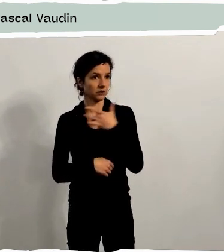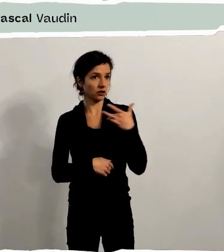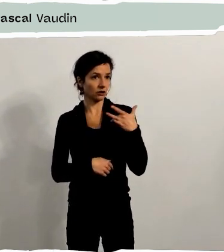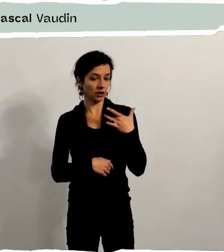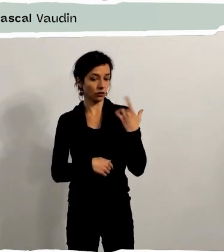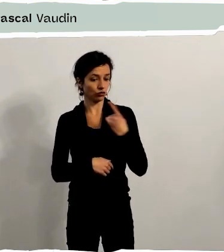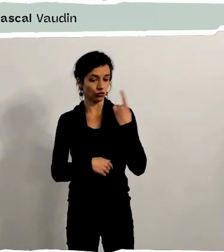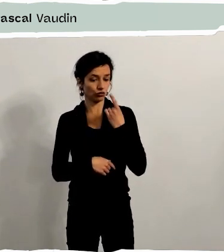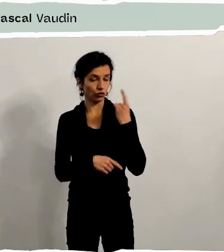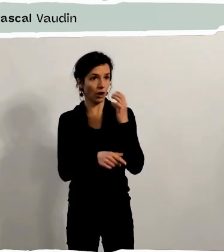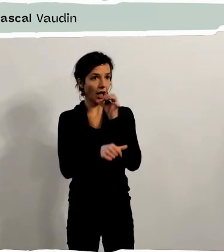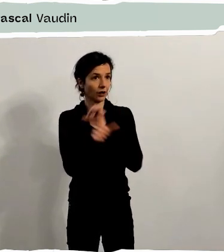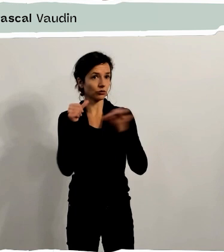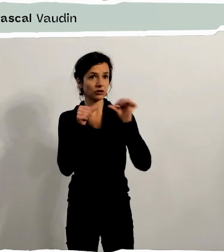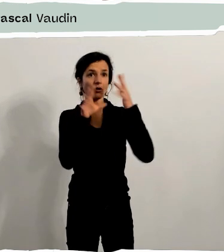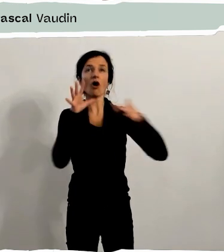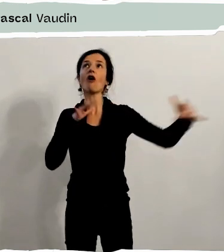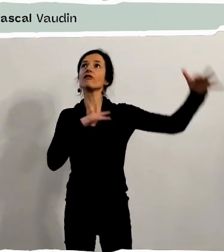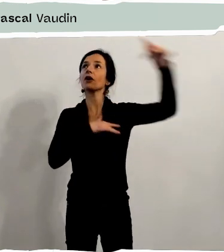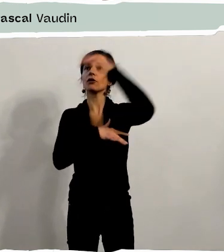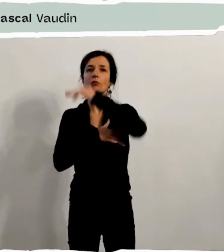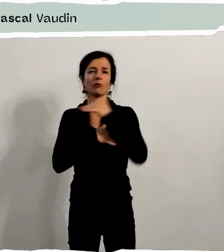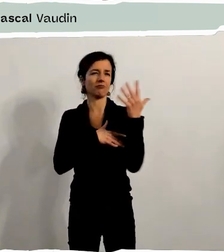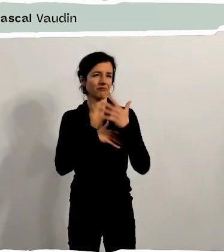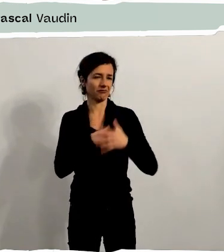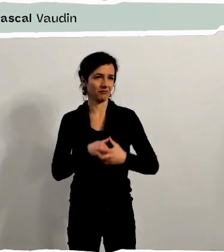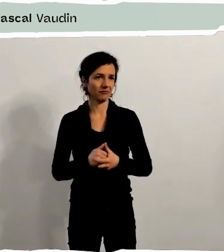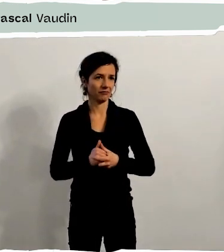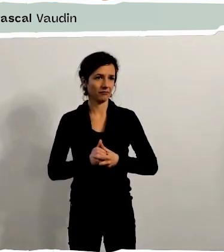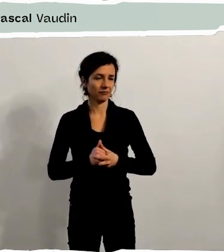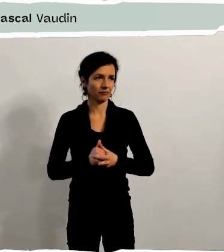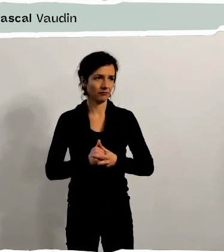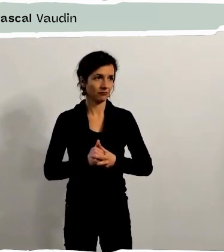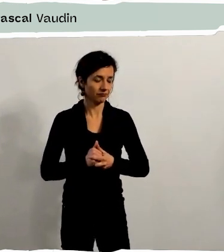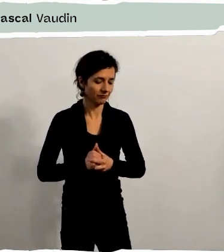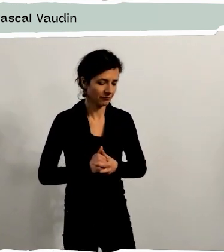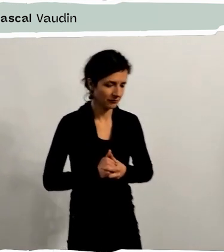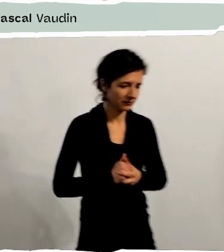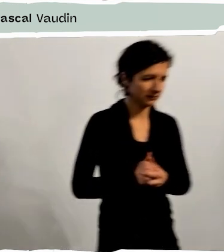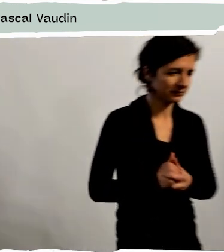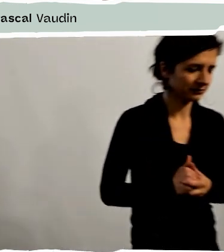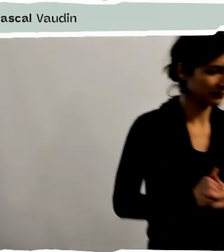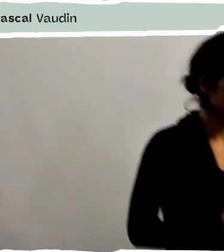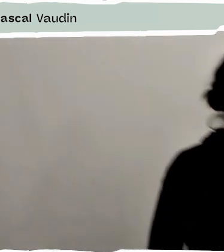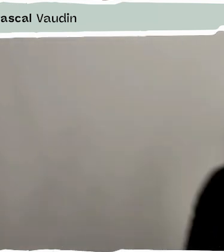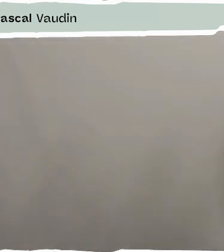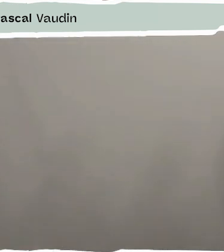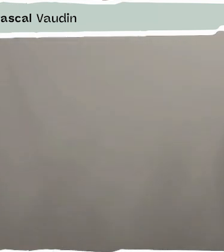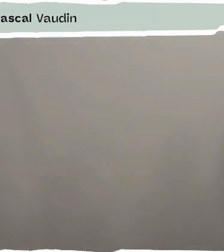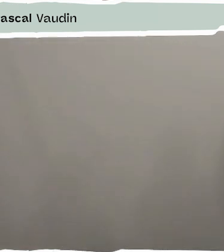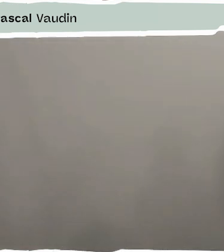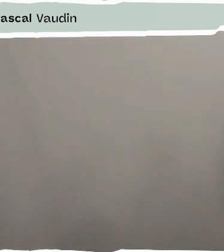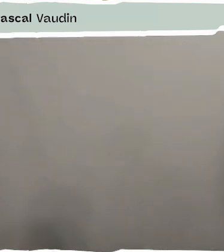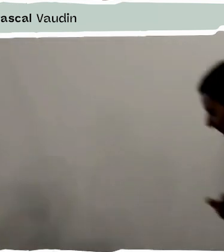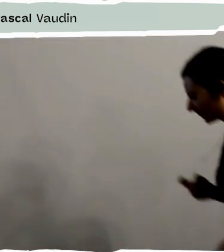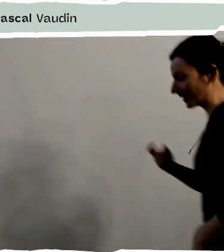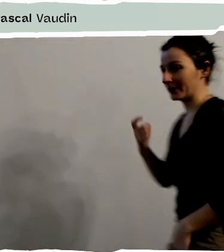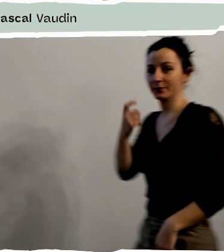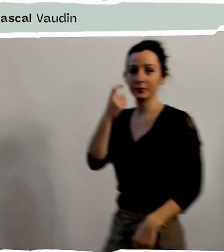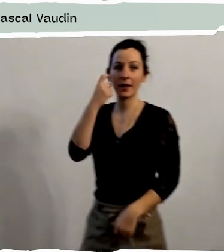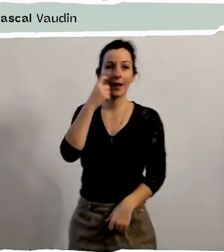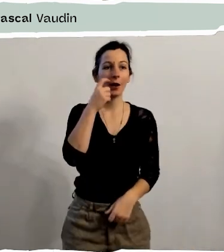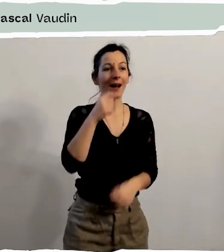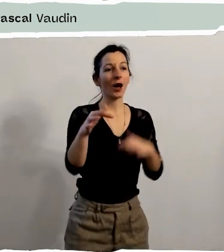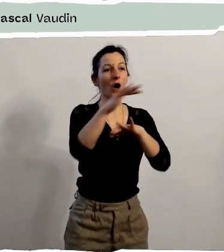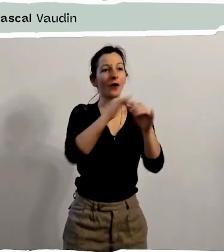dépend de notre environnement extérieur. Mais on distingue deux types d'environnement. Donc un